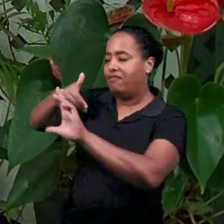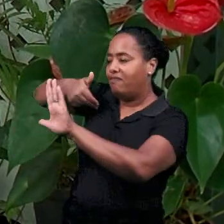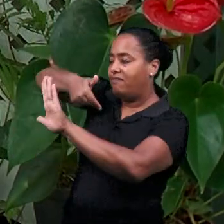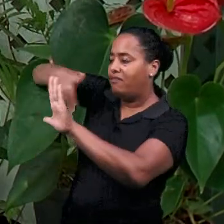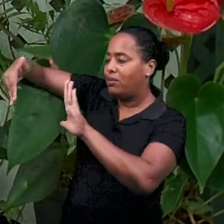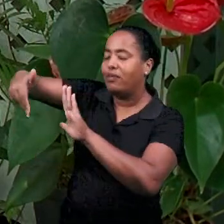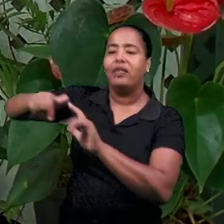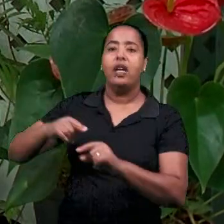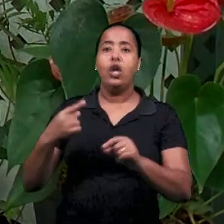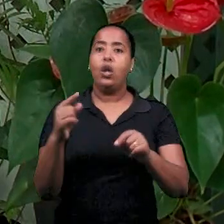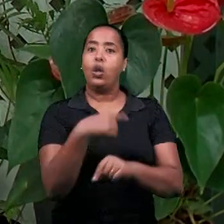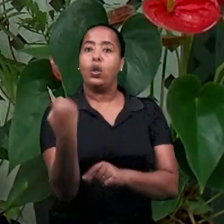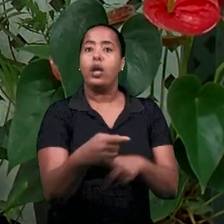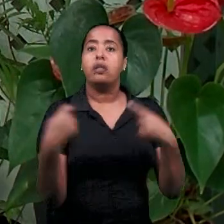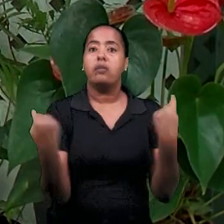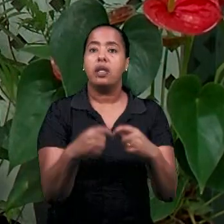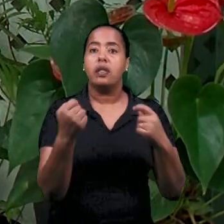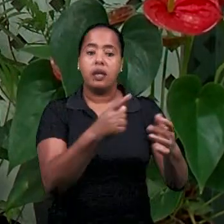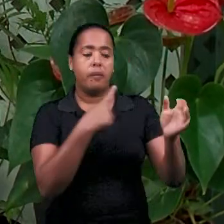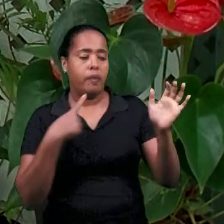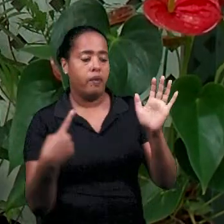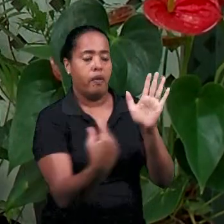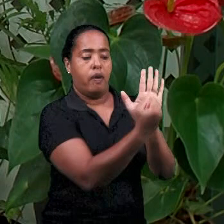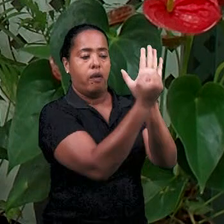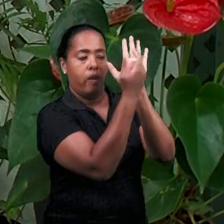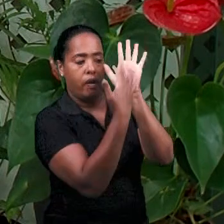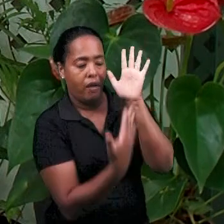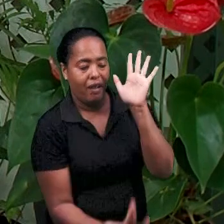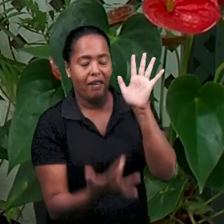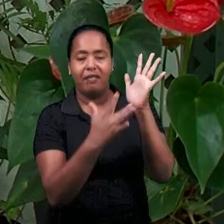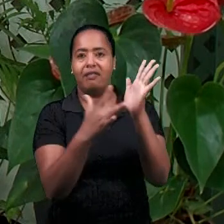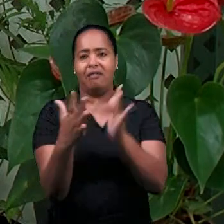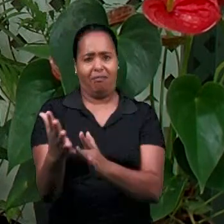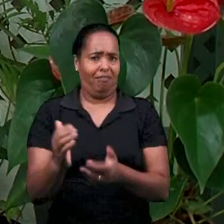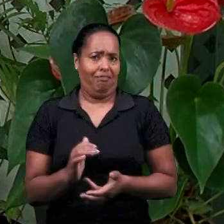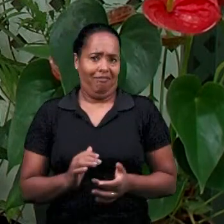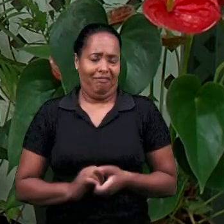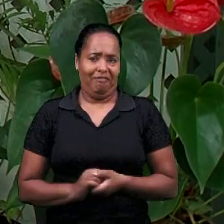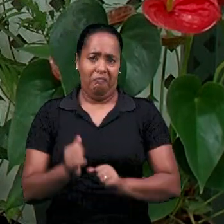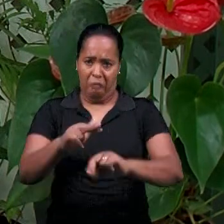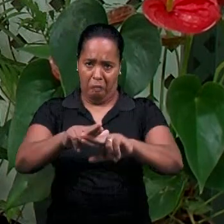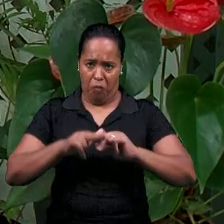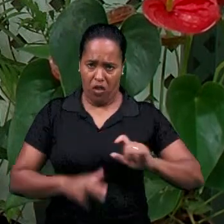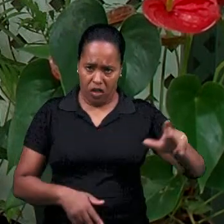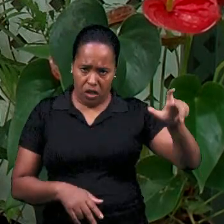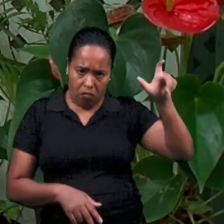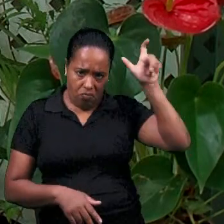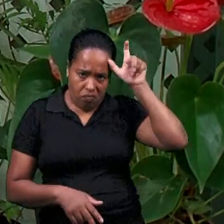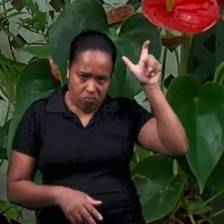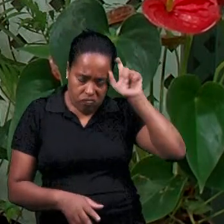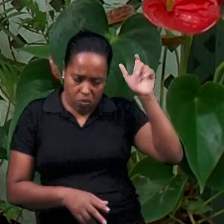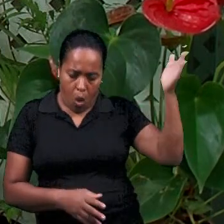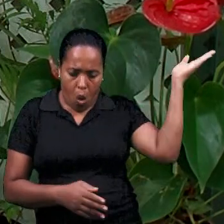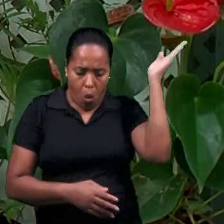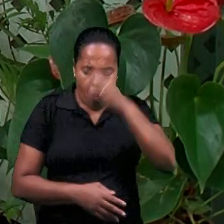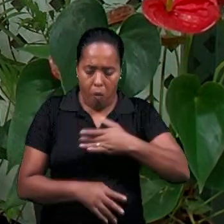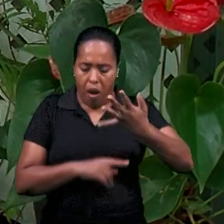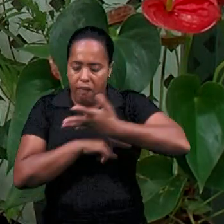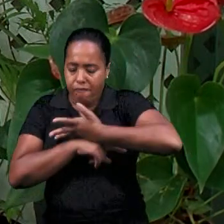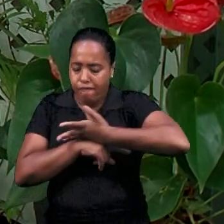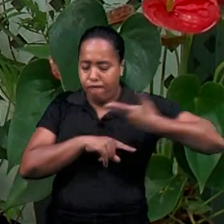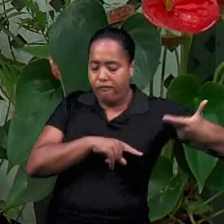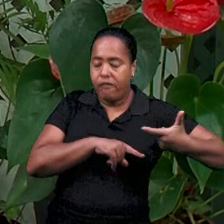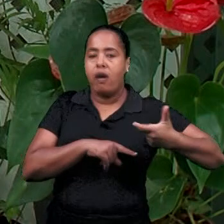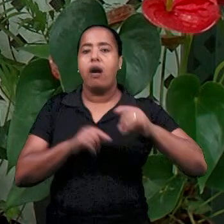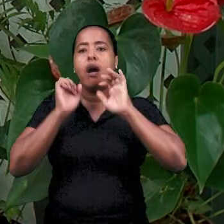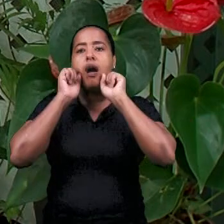Nous devons passer par cette porte sous le sang. C'est pour cela que l'adversaire, le mal, il veut enlever cette bénédiction de